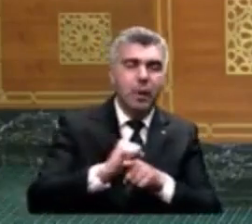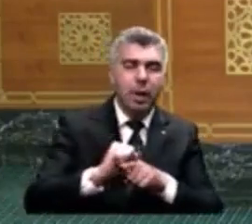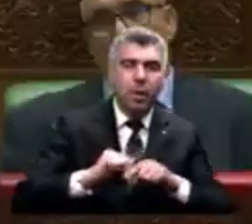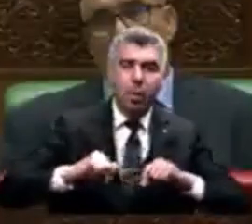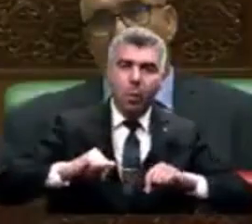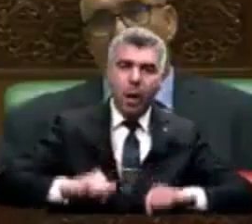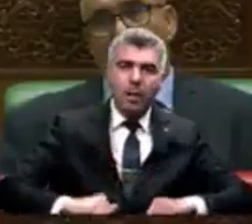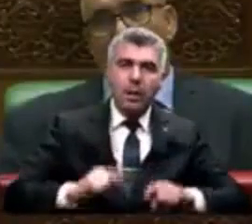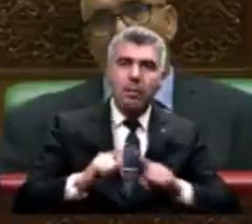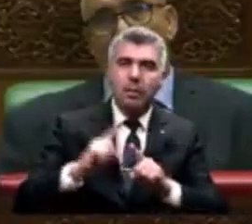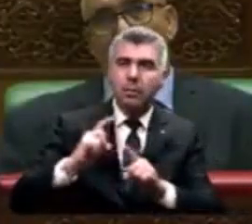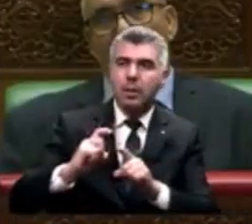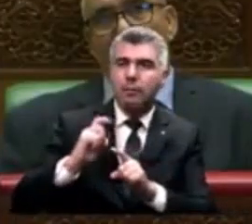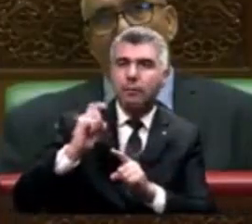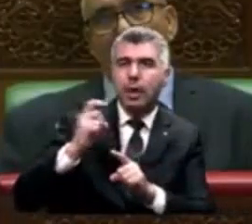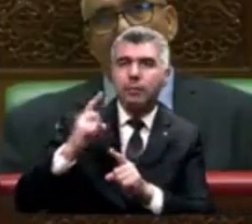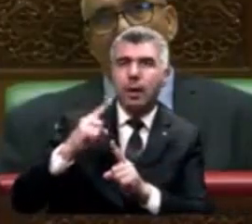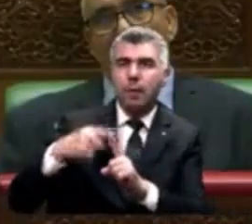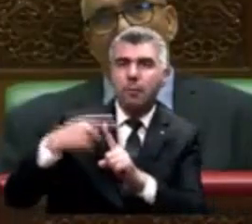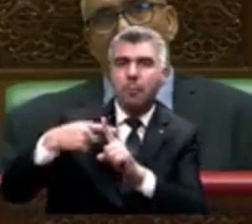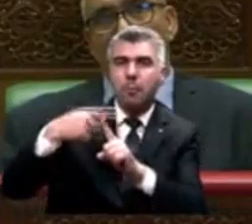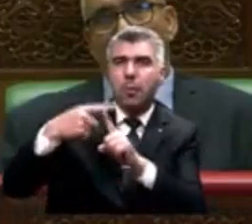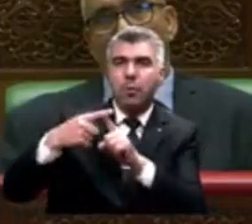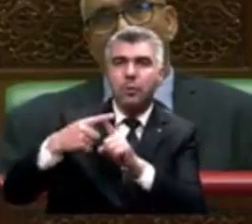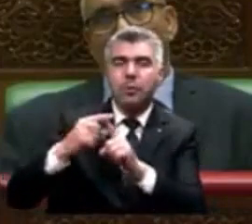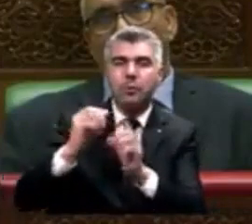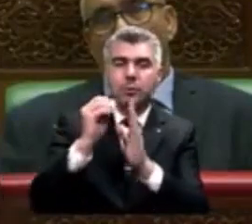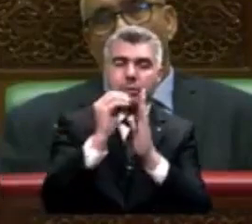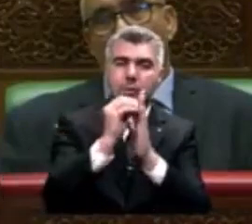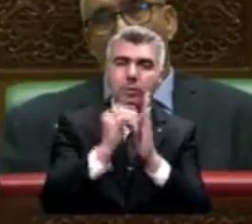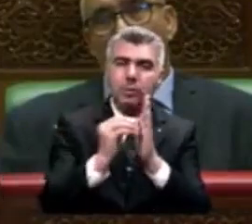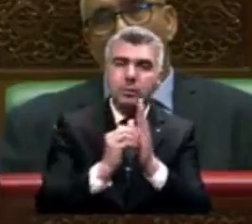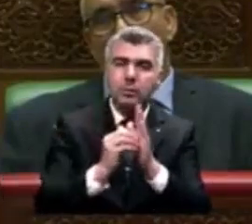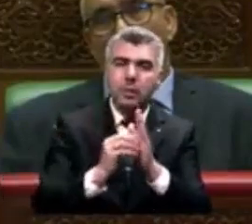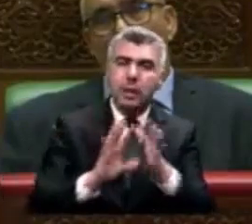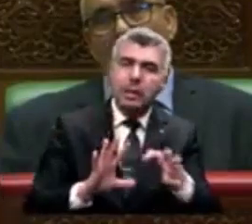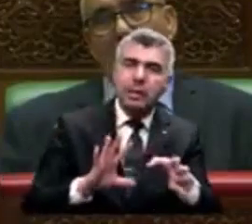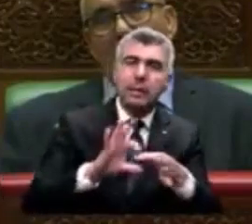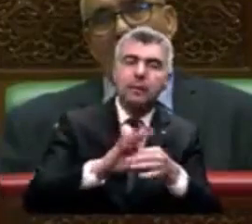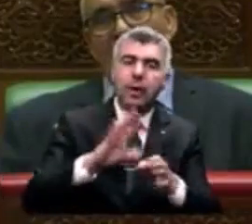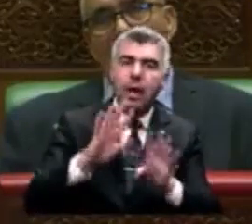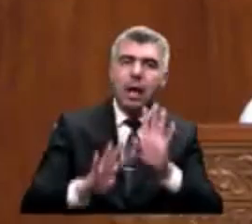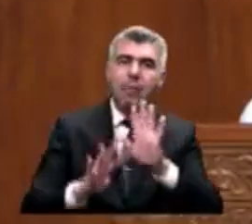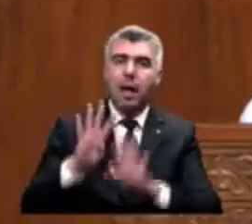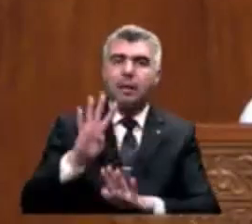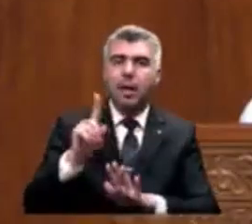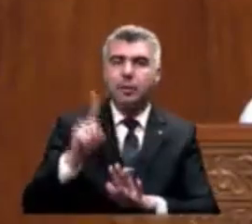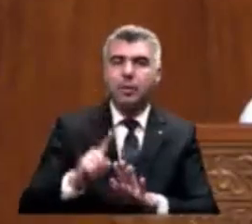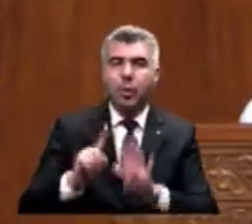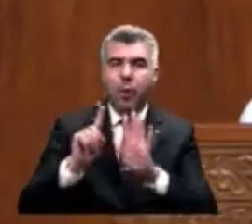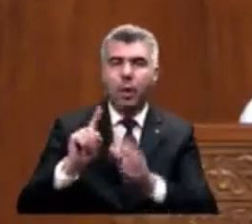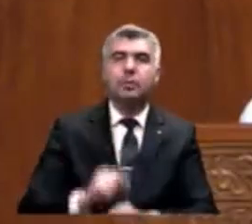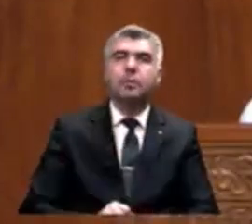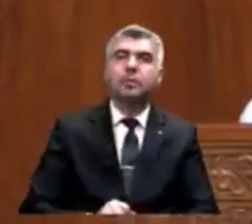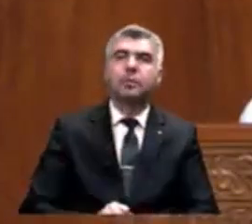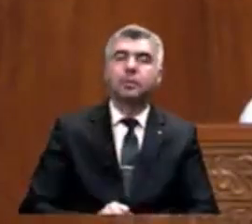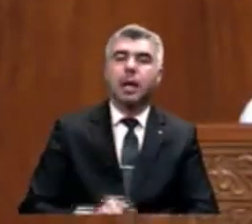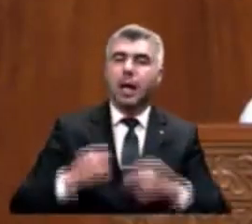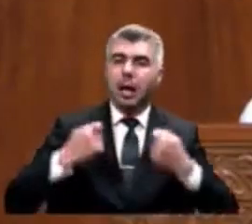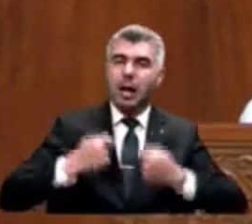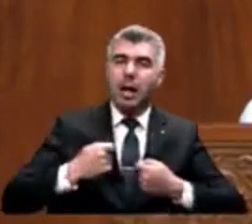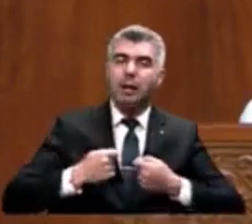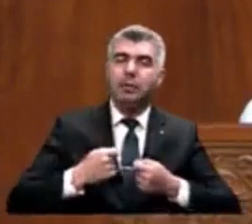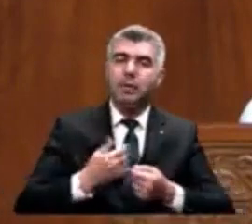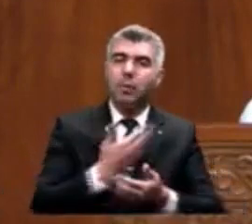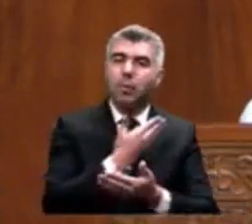التعويضات التكميلية لبعض الفئات كما حددها اتفاق 14 يناير. سيد الرئيس المحترم، سيدات